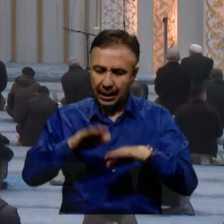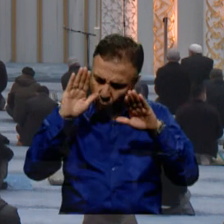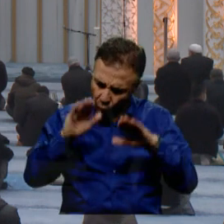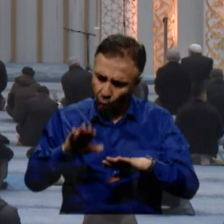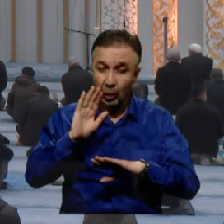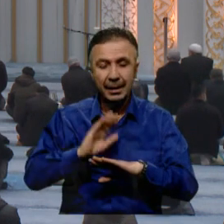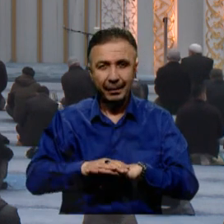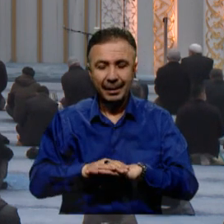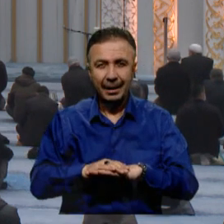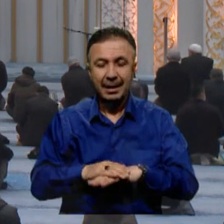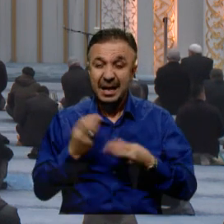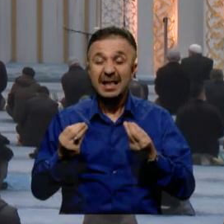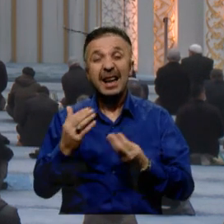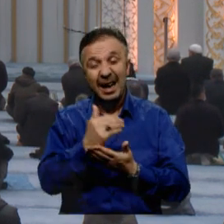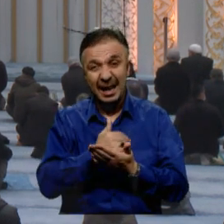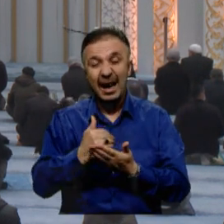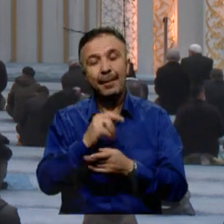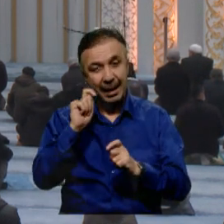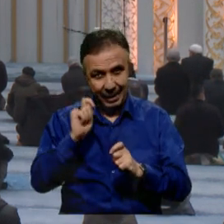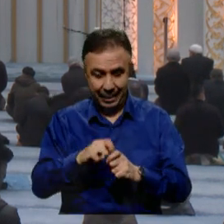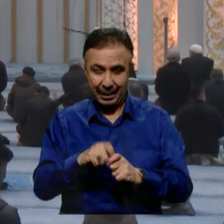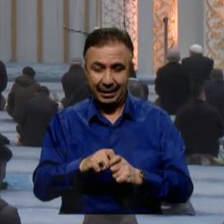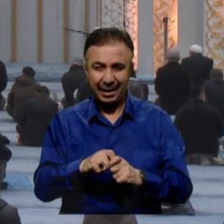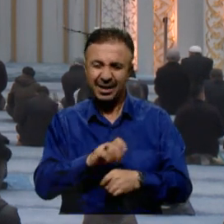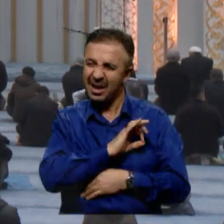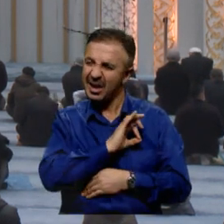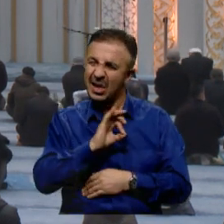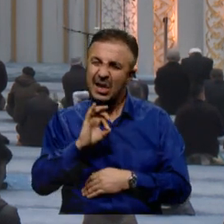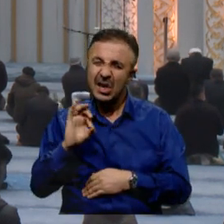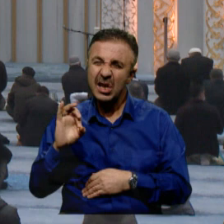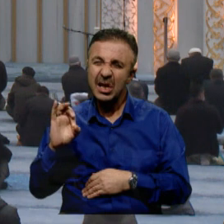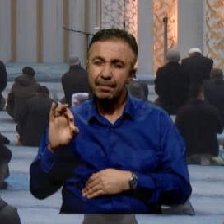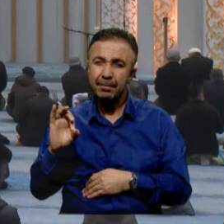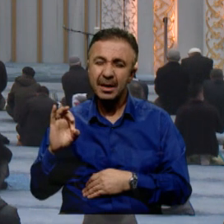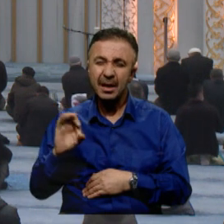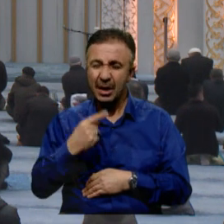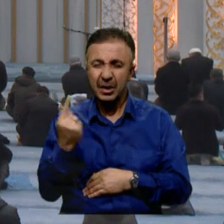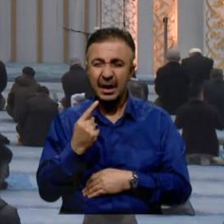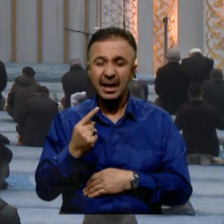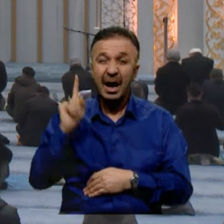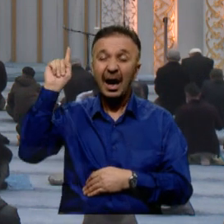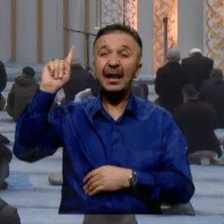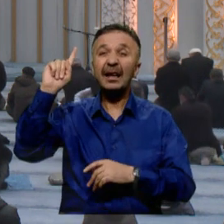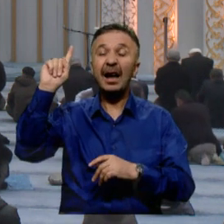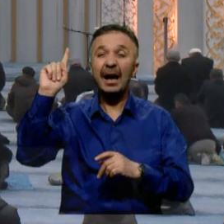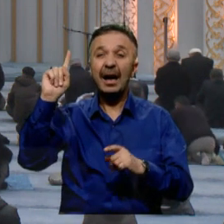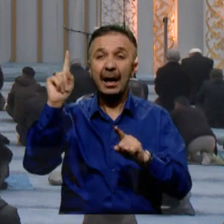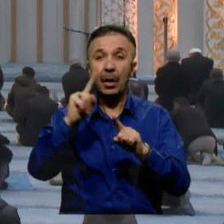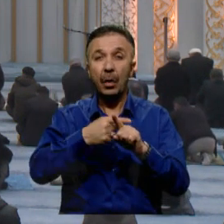ederken, salih amel işlerken hiçbir varlığı bana ortak koşmasınlar.